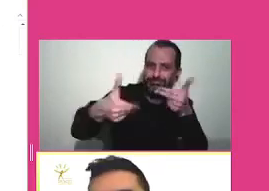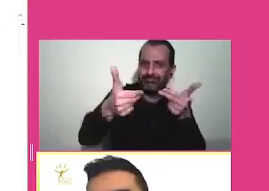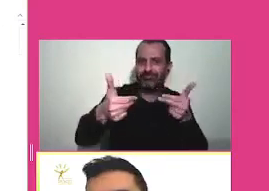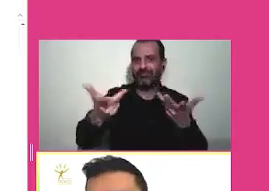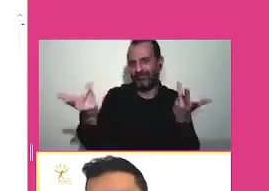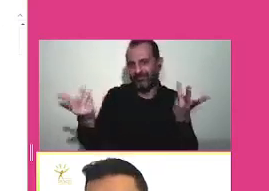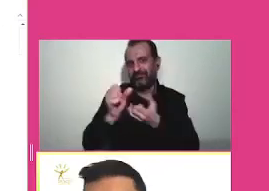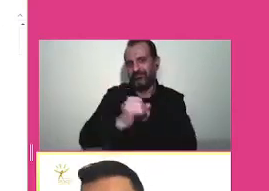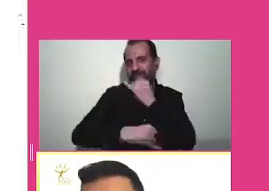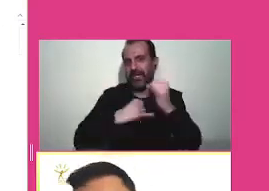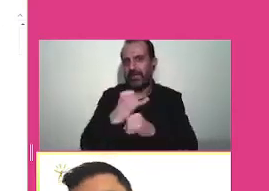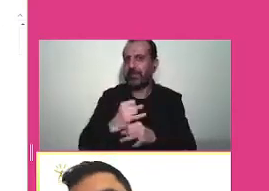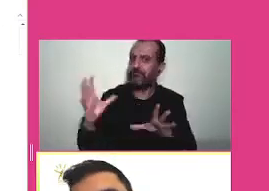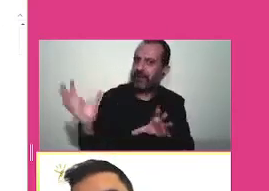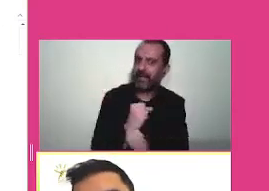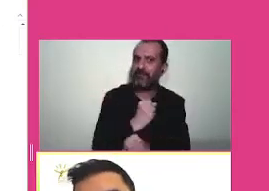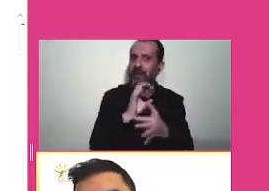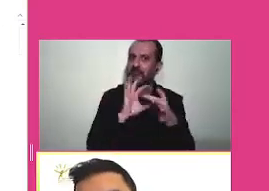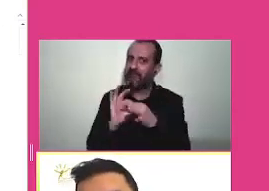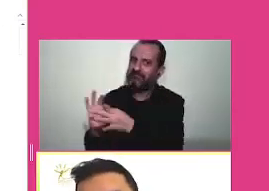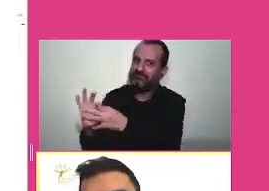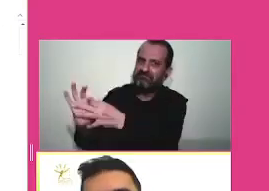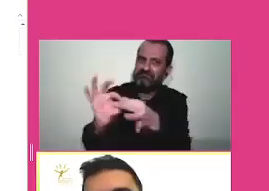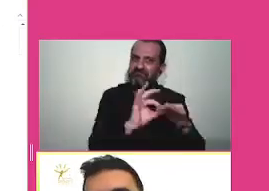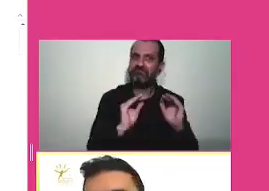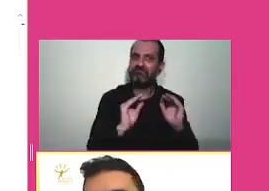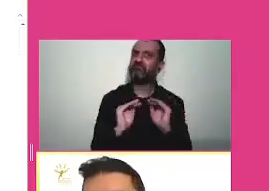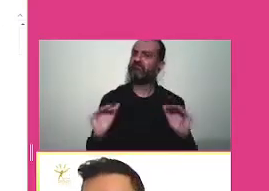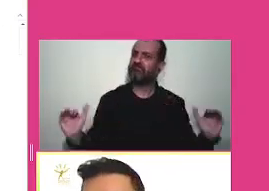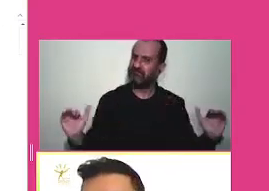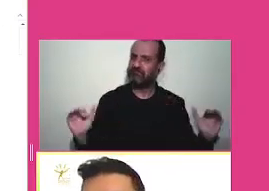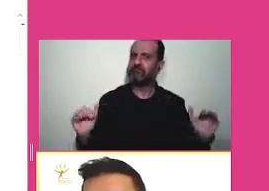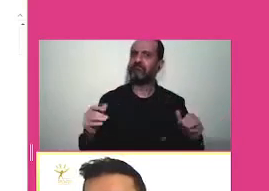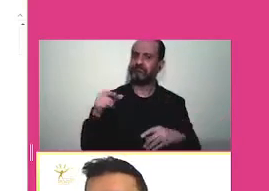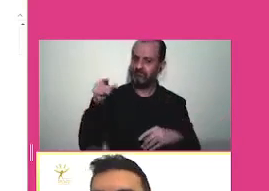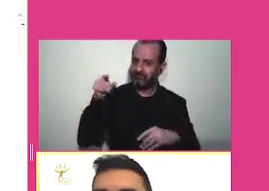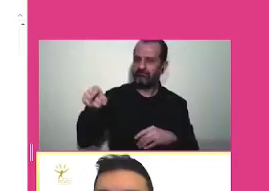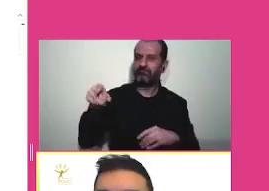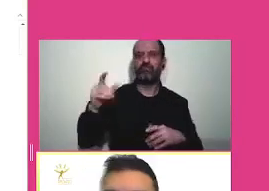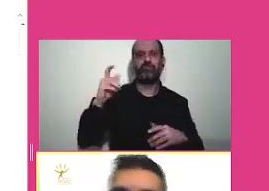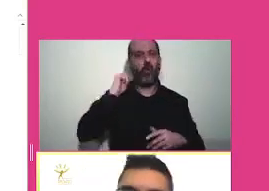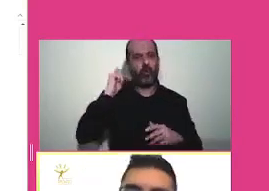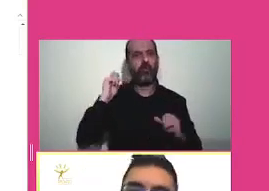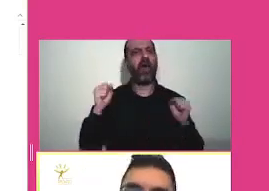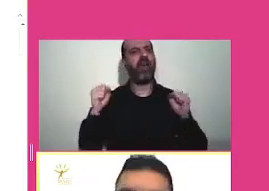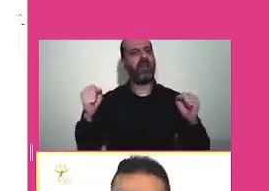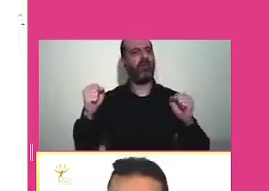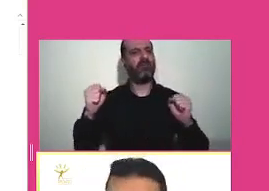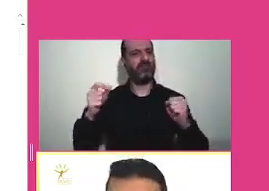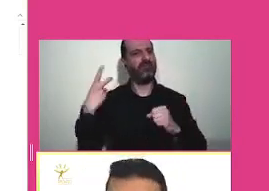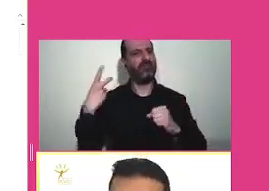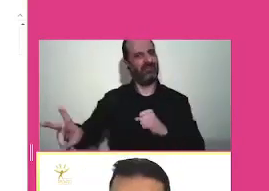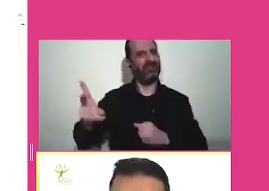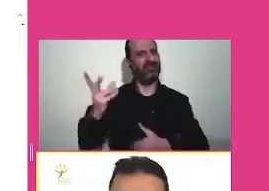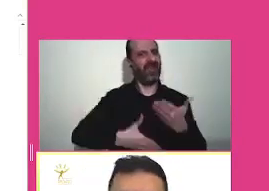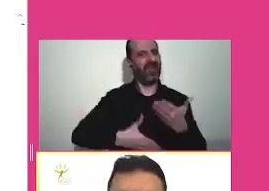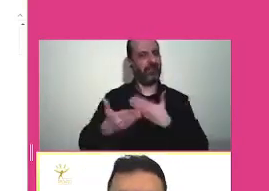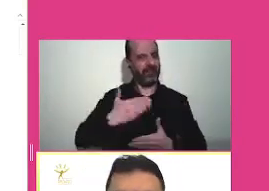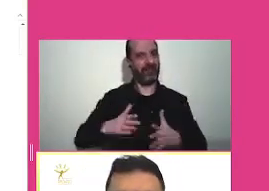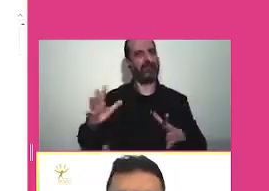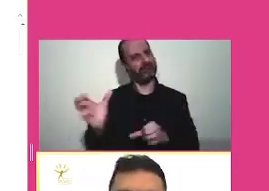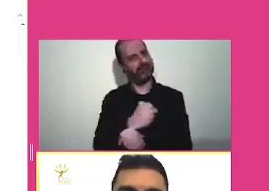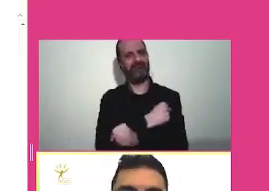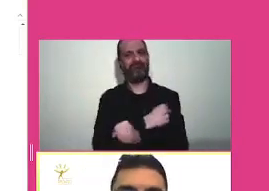συνεργαστούμε αρμονικά κάτω από το έργο του Active Citizens Fund, το Legend of Disability, και να παράξουμε αυτό το όμορφο αποτέλεσμα που βλέπετε